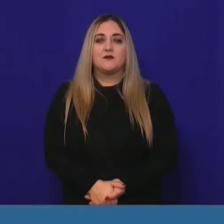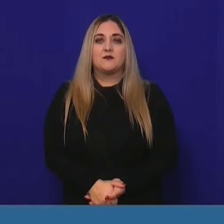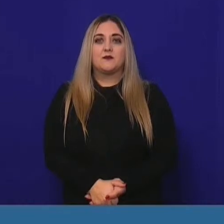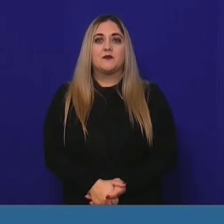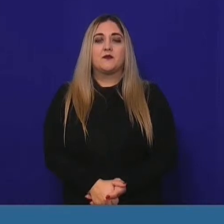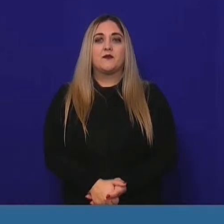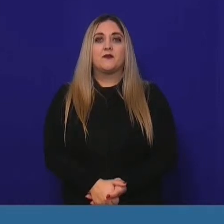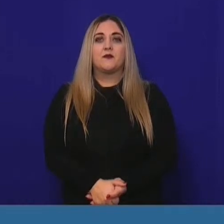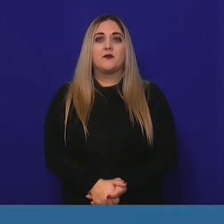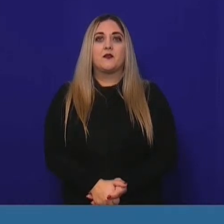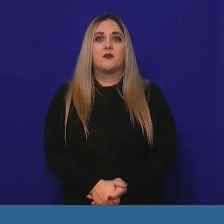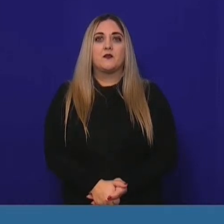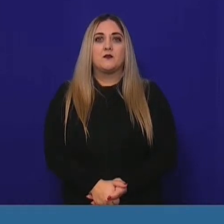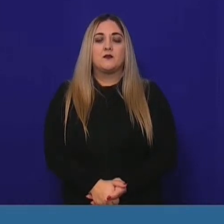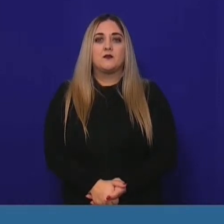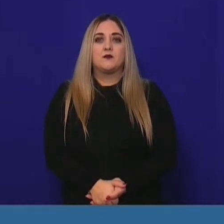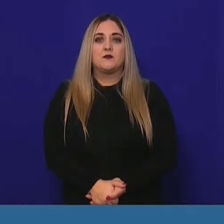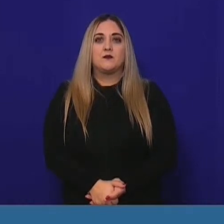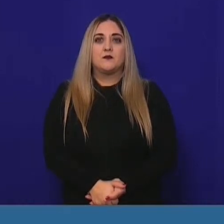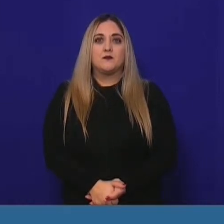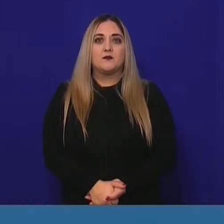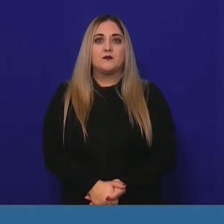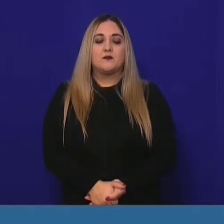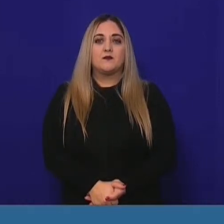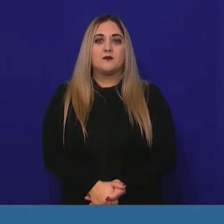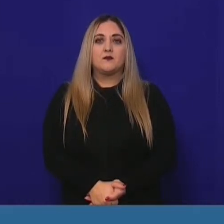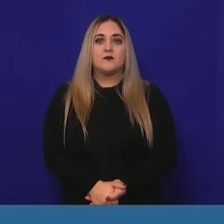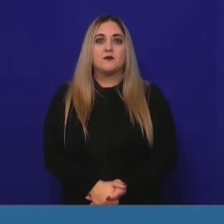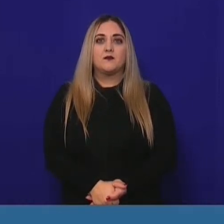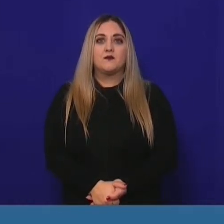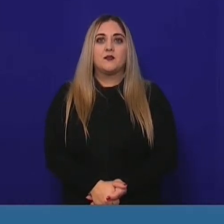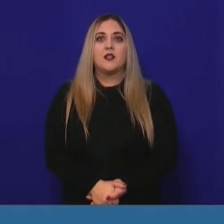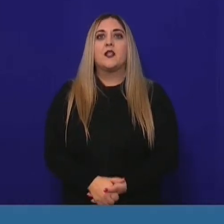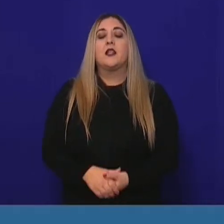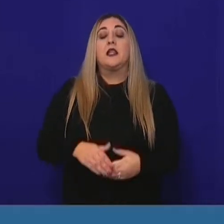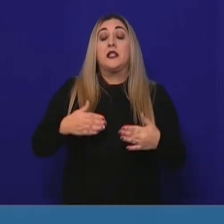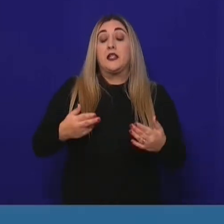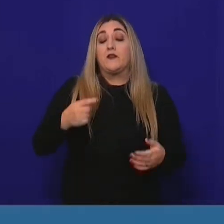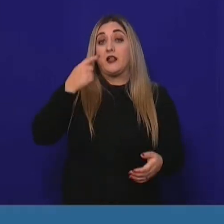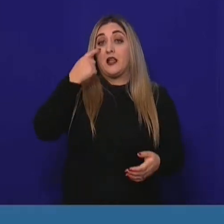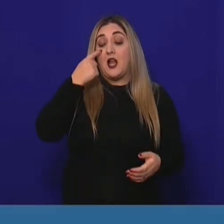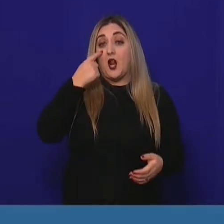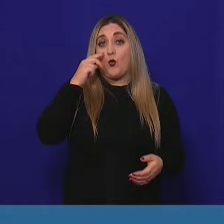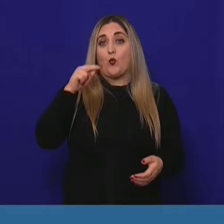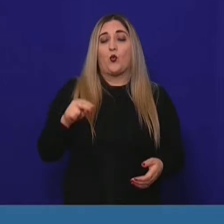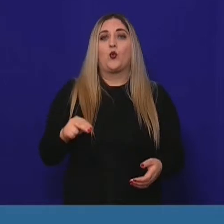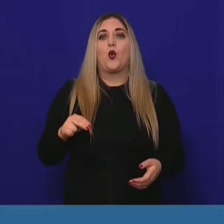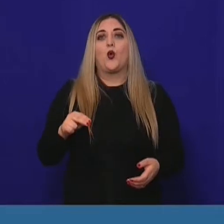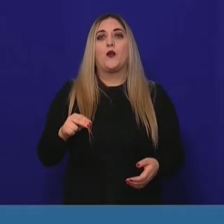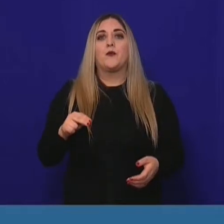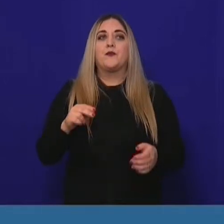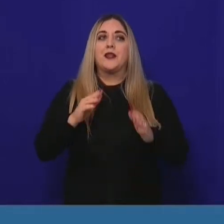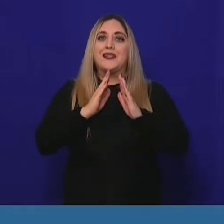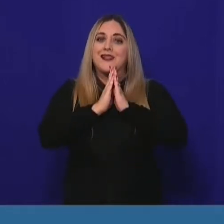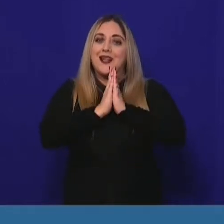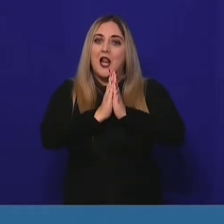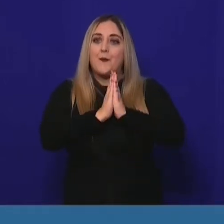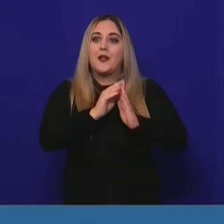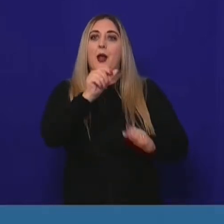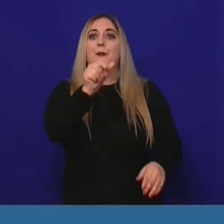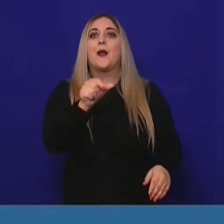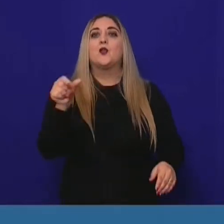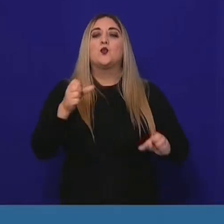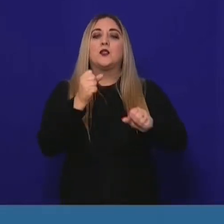jkollna. Bħalma qegħdin naraw ukoll aħna diġà tlabna lil healthcare workers u l-istaff